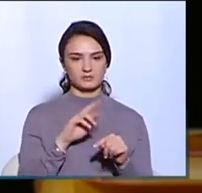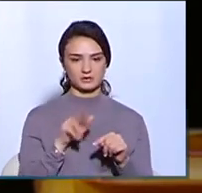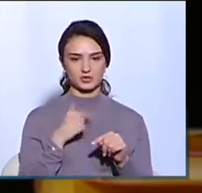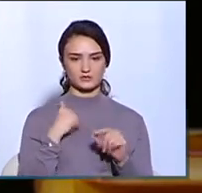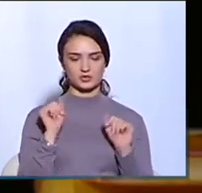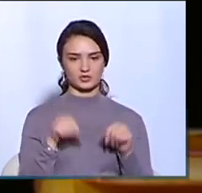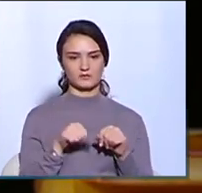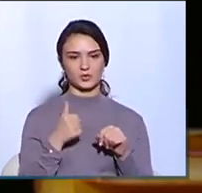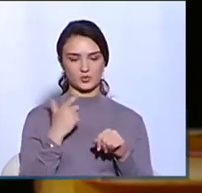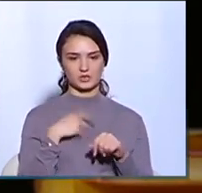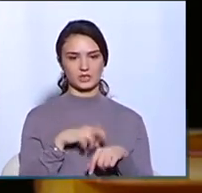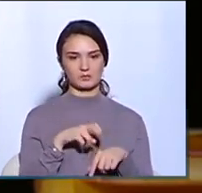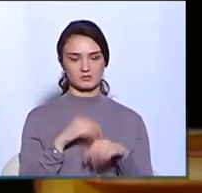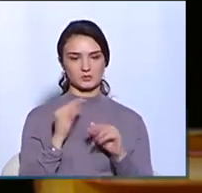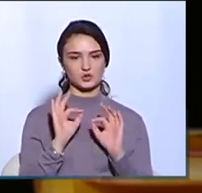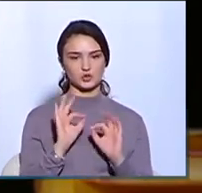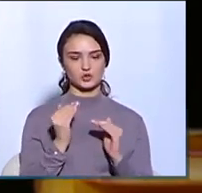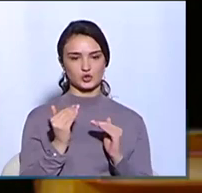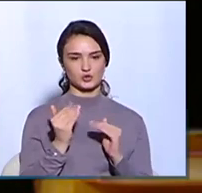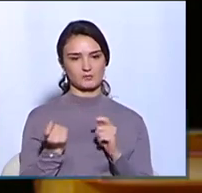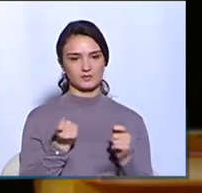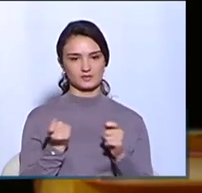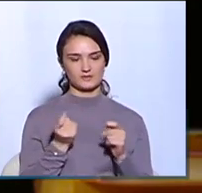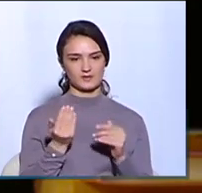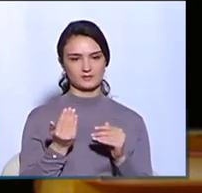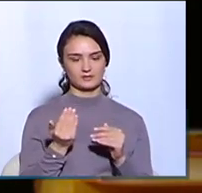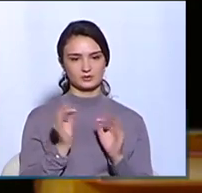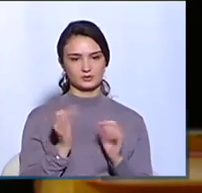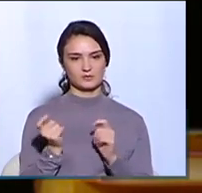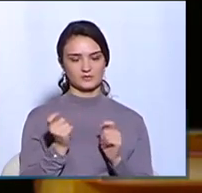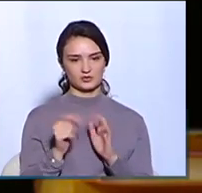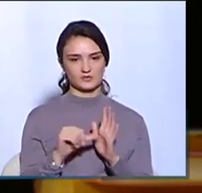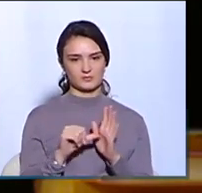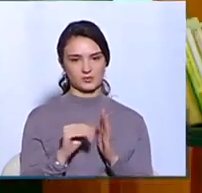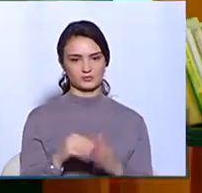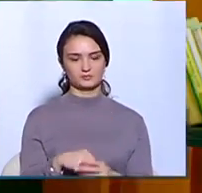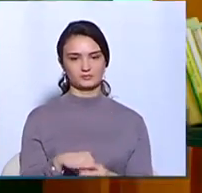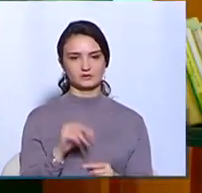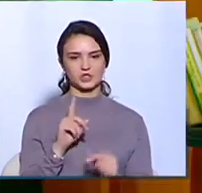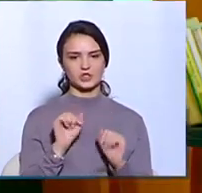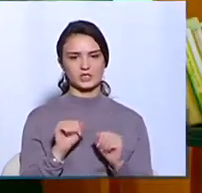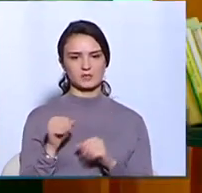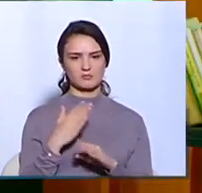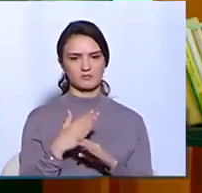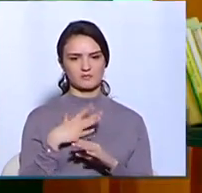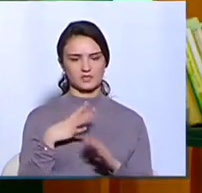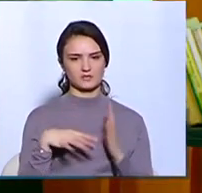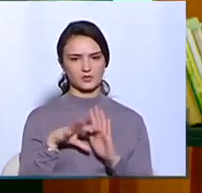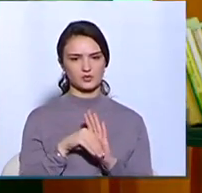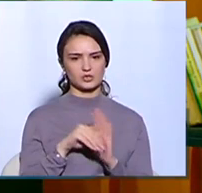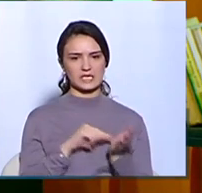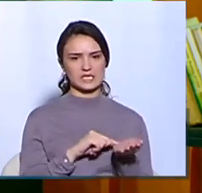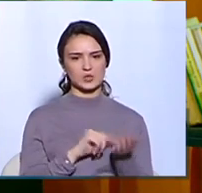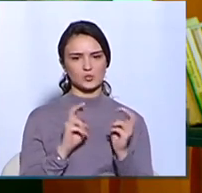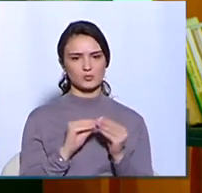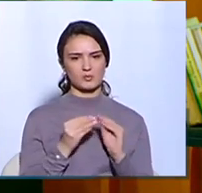ჩვენ შეგვიძლია როგორც ექიმებს მათ სწორი მართვა მართვაში დავეხმაროთ. აი რა შესაძლებლობები გვაქვს საქართველოში